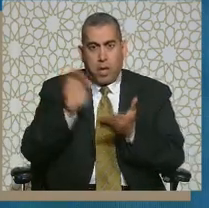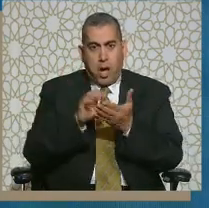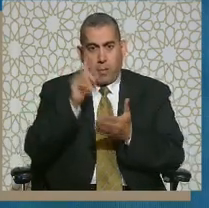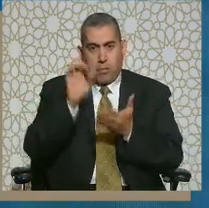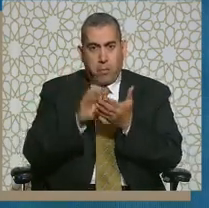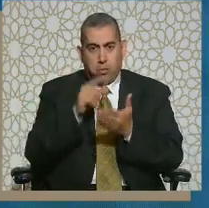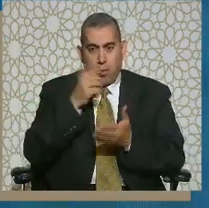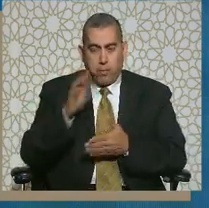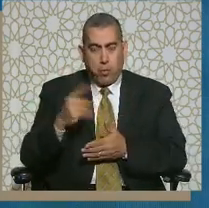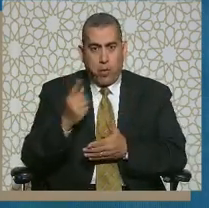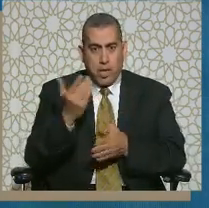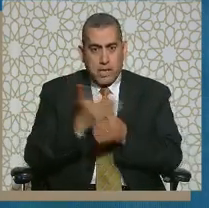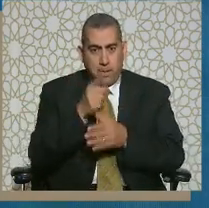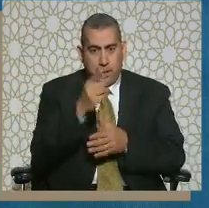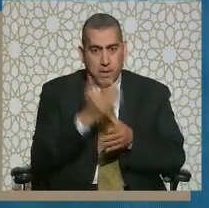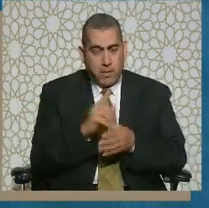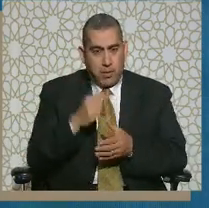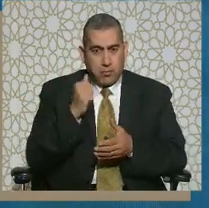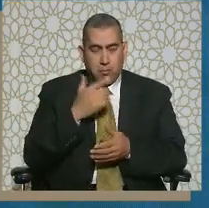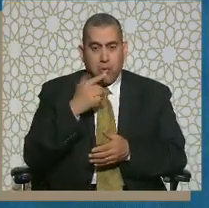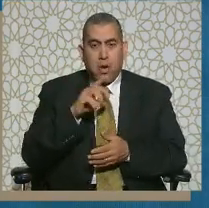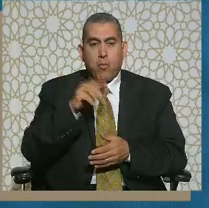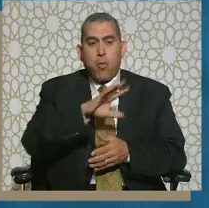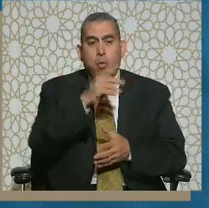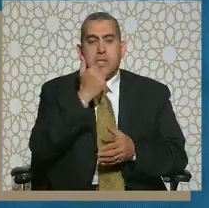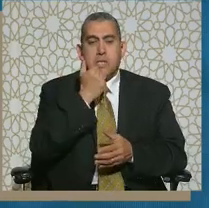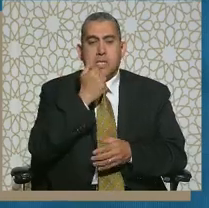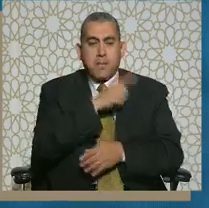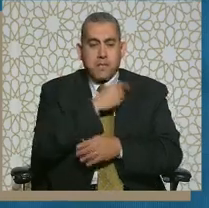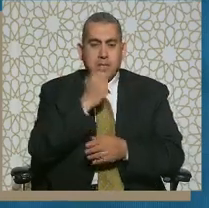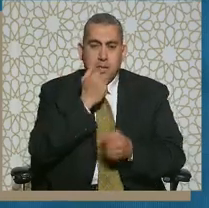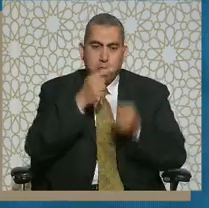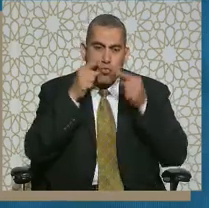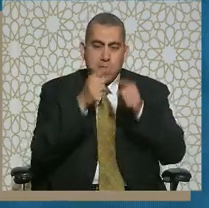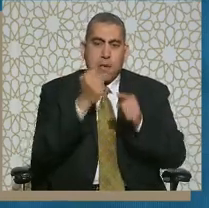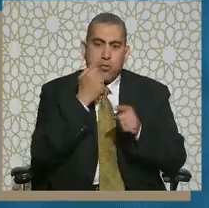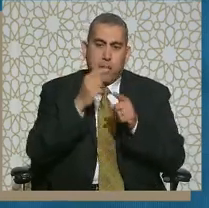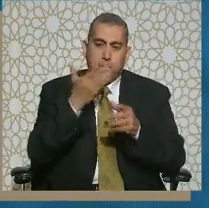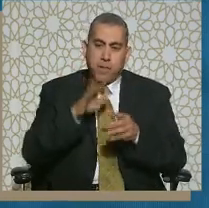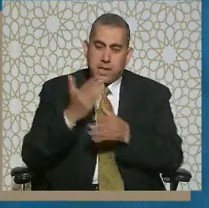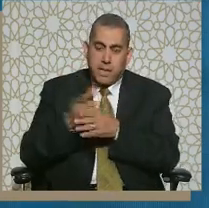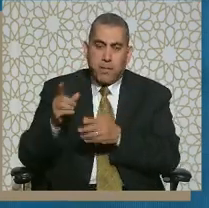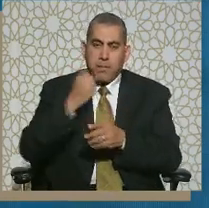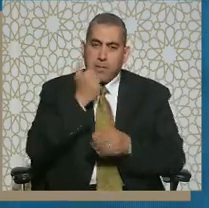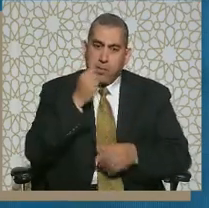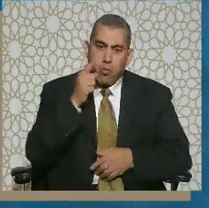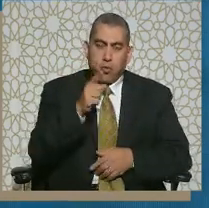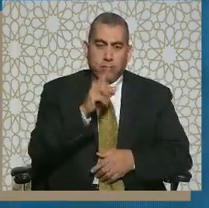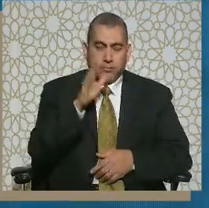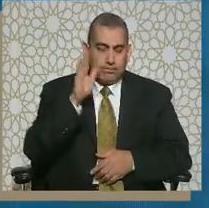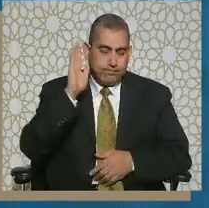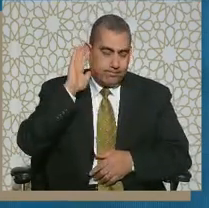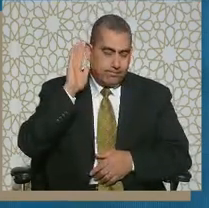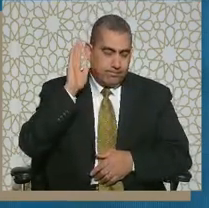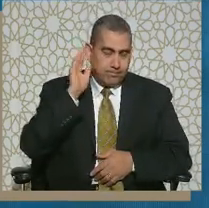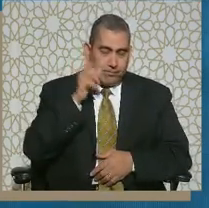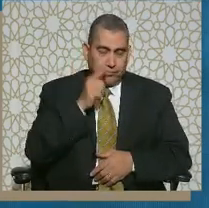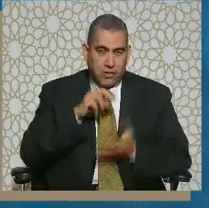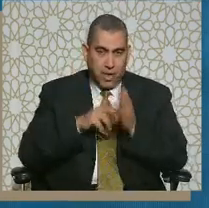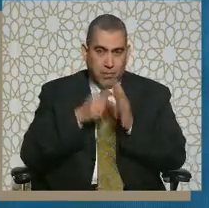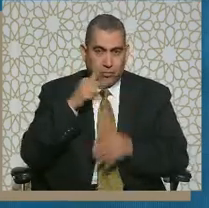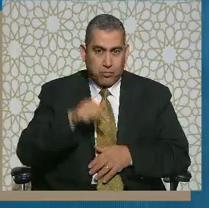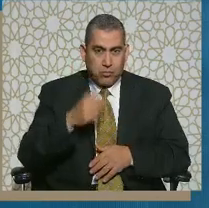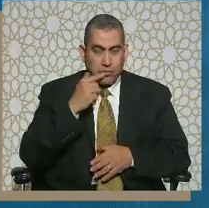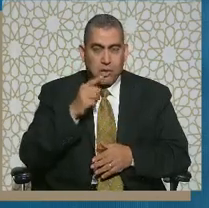ما حدش بيموت بسبب اي حا بقى شايلانا احنا الذنب كل تقول انتوا السبب انتوا اللي المساله بسيطه خالص لا تلتفت وهذا نوع من انواع